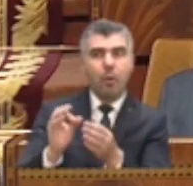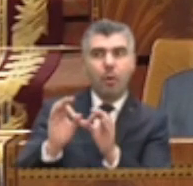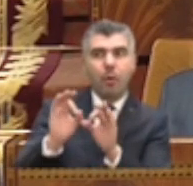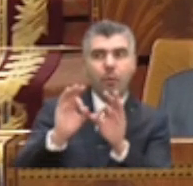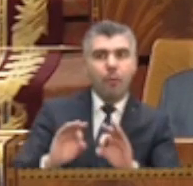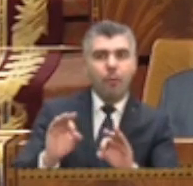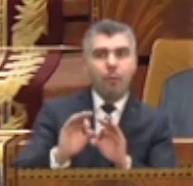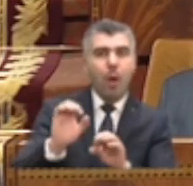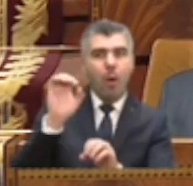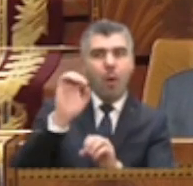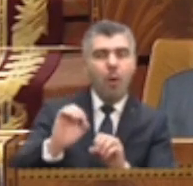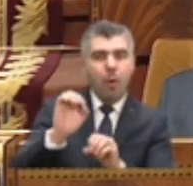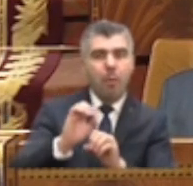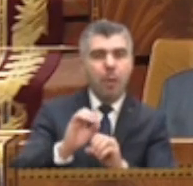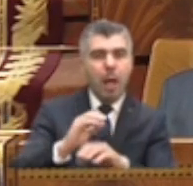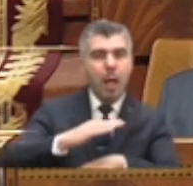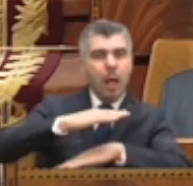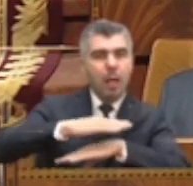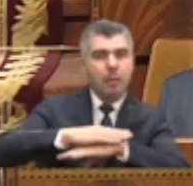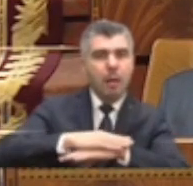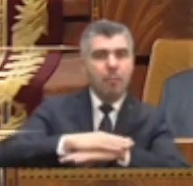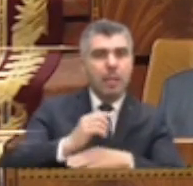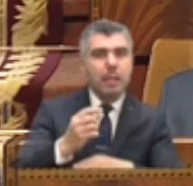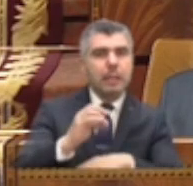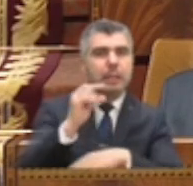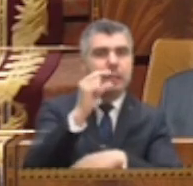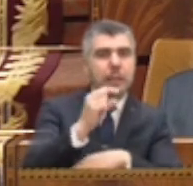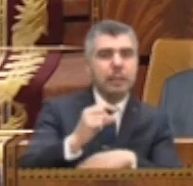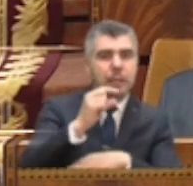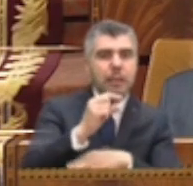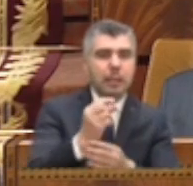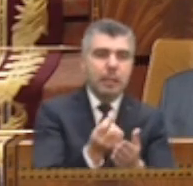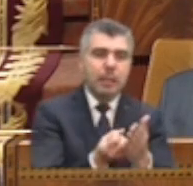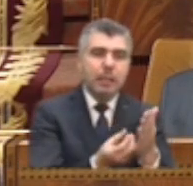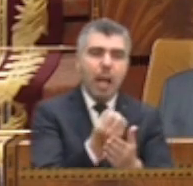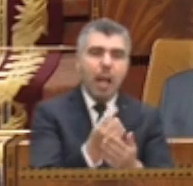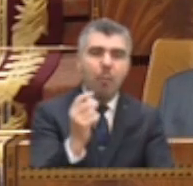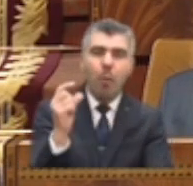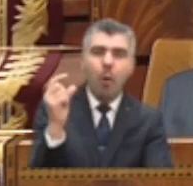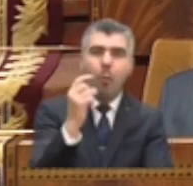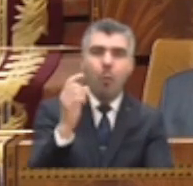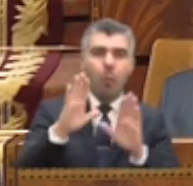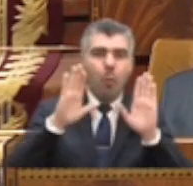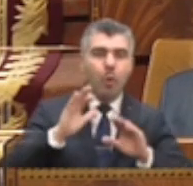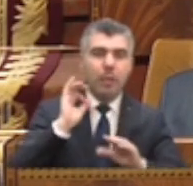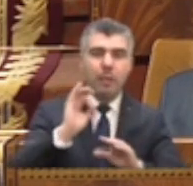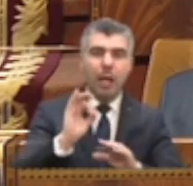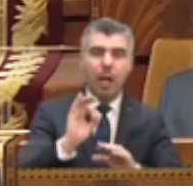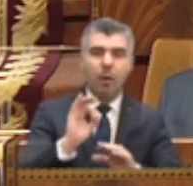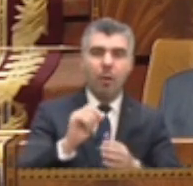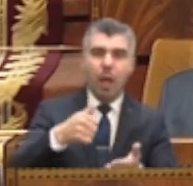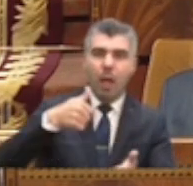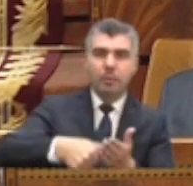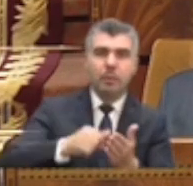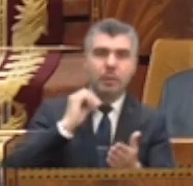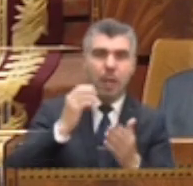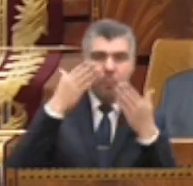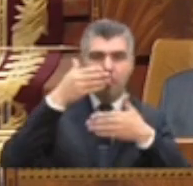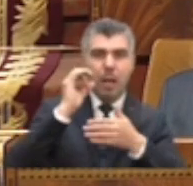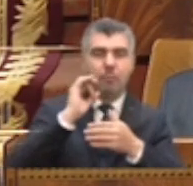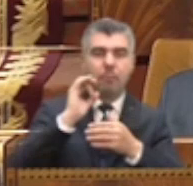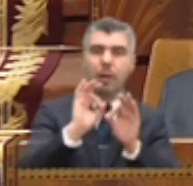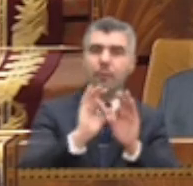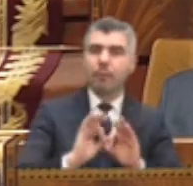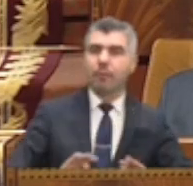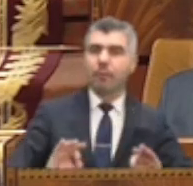ما بقاوش عارفين التربية الدينية اللي كيعطيو لهم في الجوامع، التربية الدينية مغربية أصلية أو